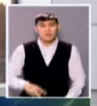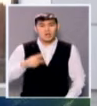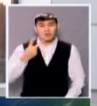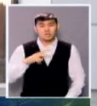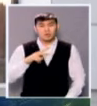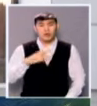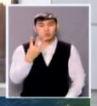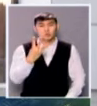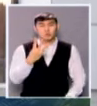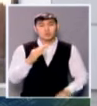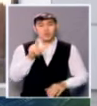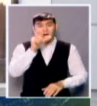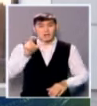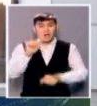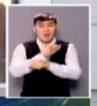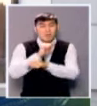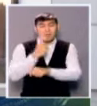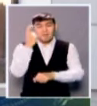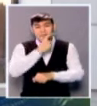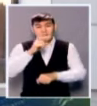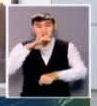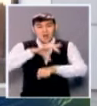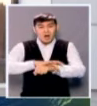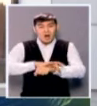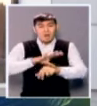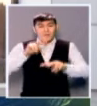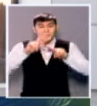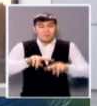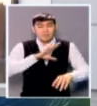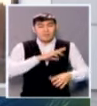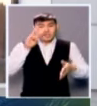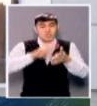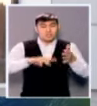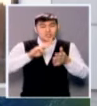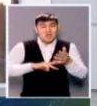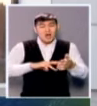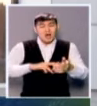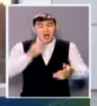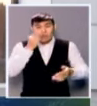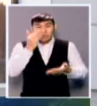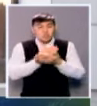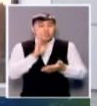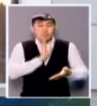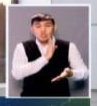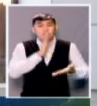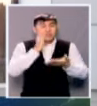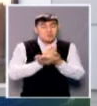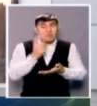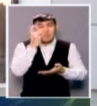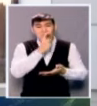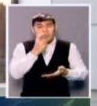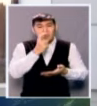24 мас жүргізуші ұсталды. Оның ішінде ер азаматтармен қоса әйел азаматтар да бар. Мас жүргізушілер